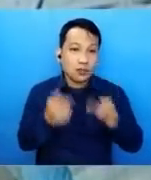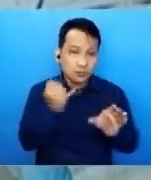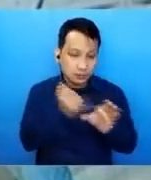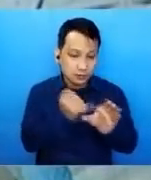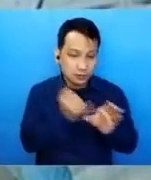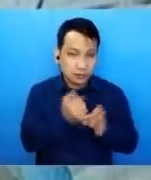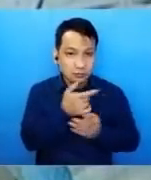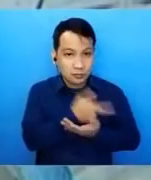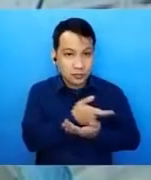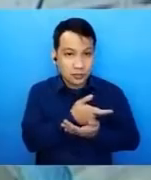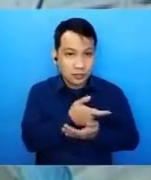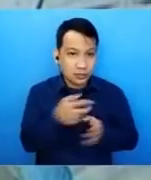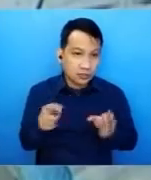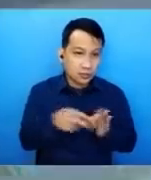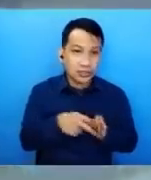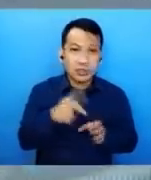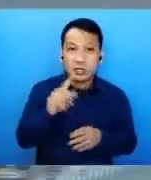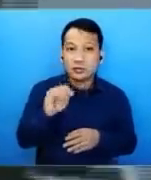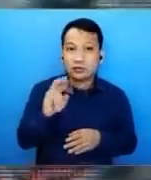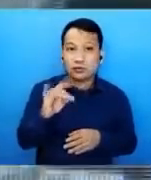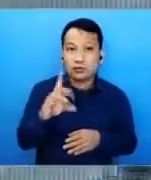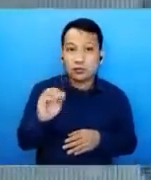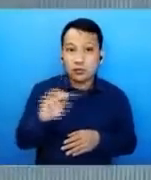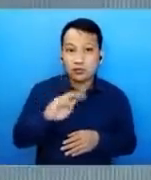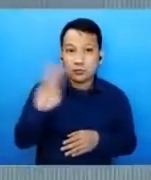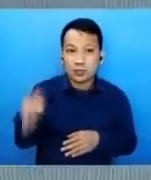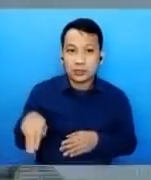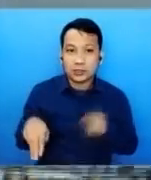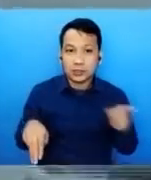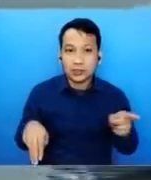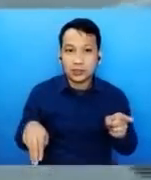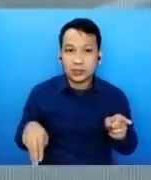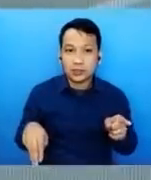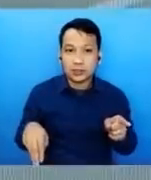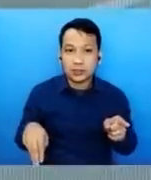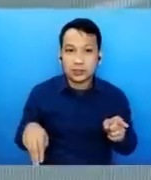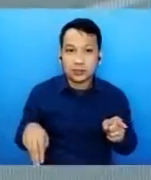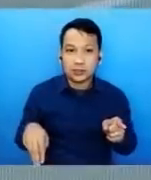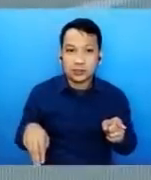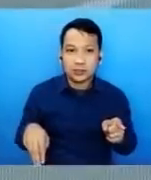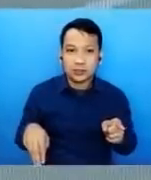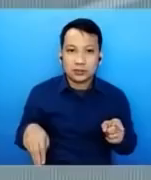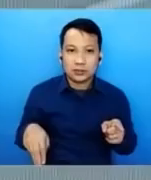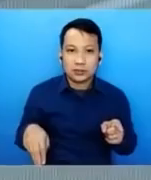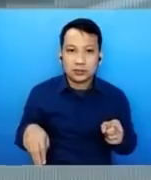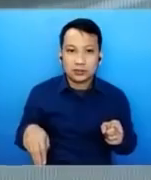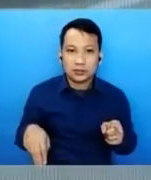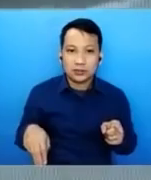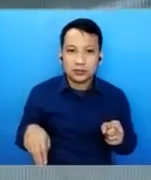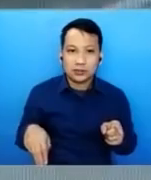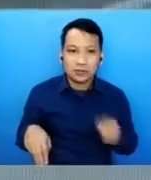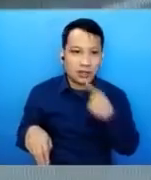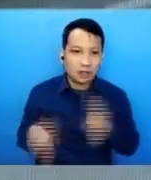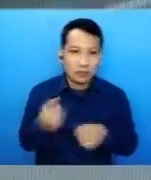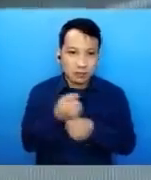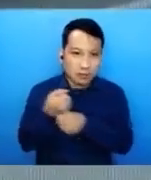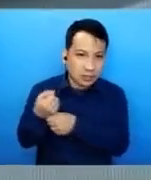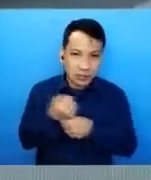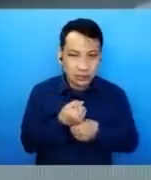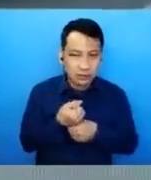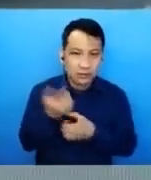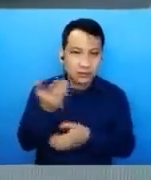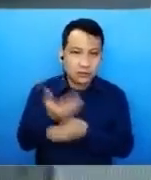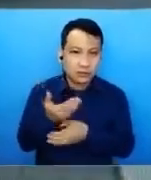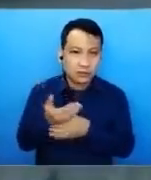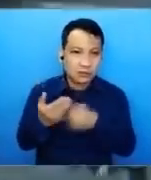jeepney sa Tondo, Maynila. Unsuspect, nagawa pang magpunta sa driver's seat para sana agawin ng sasakyan. Pero hindi na